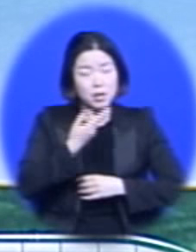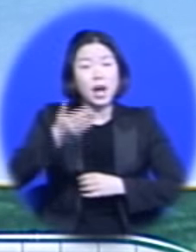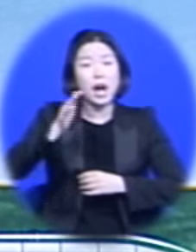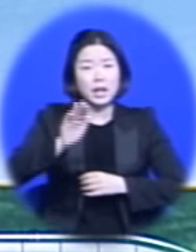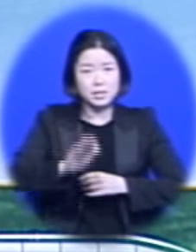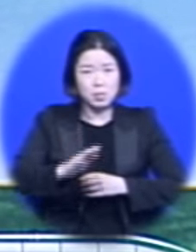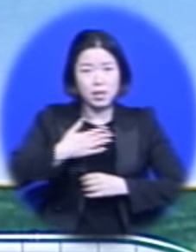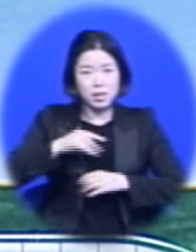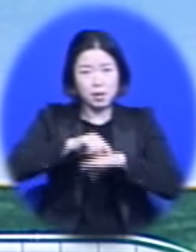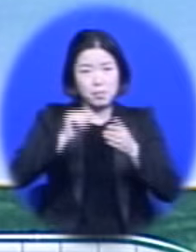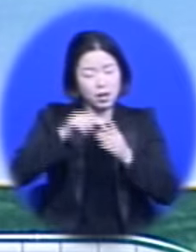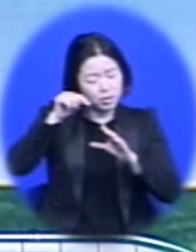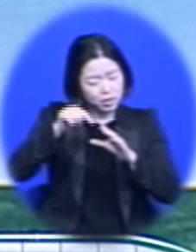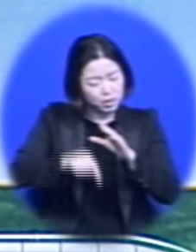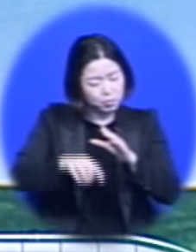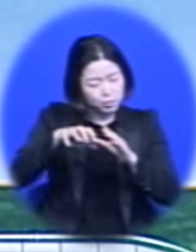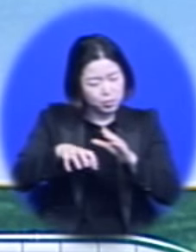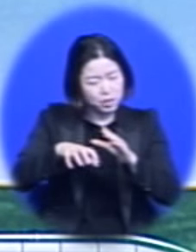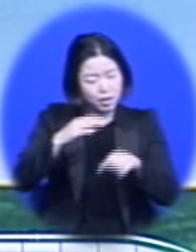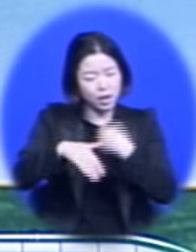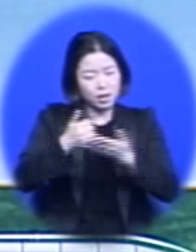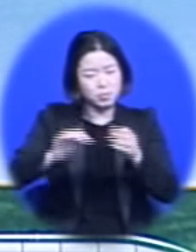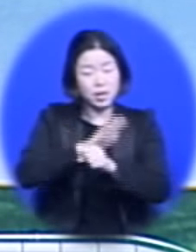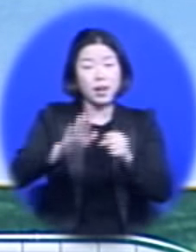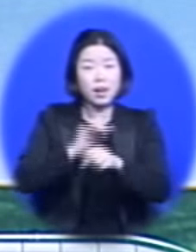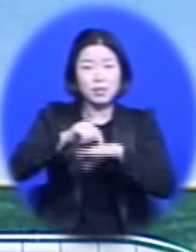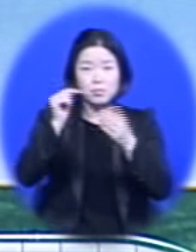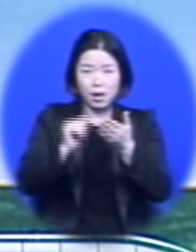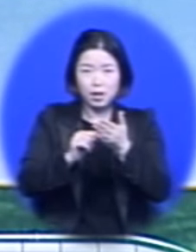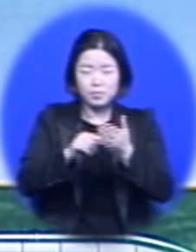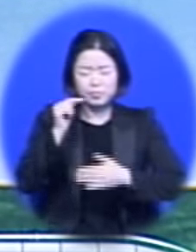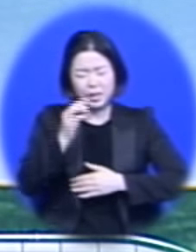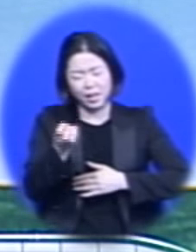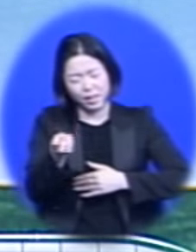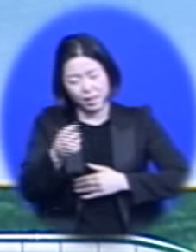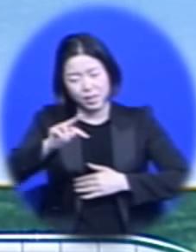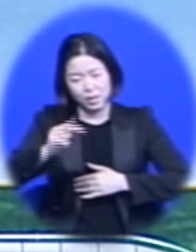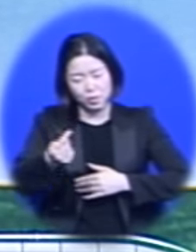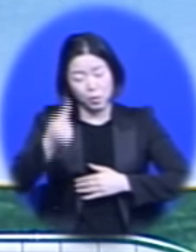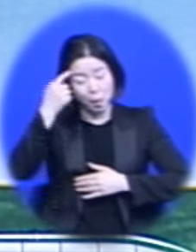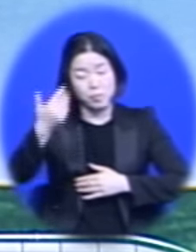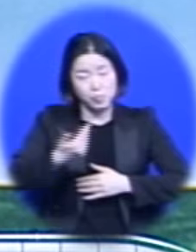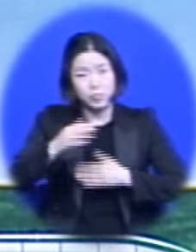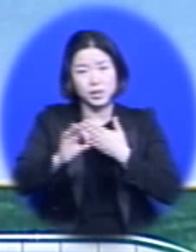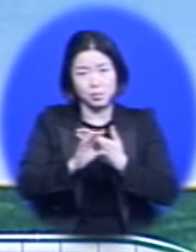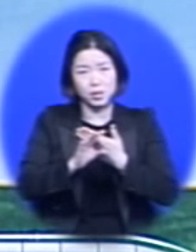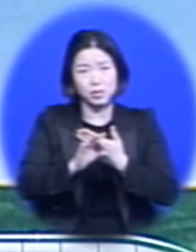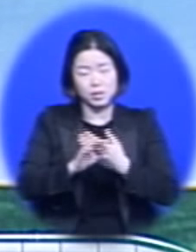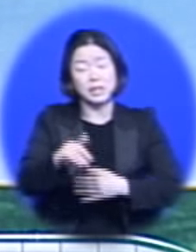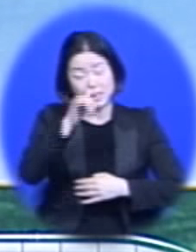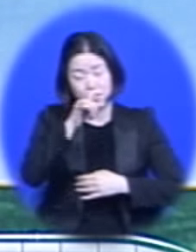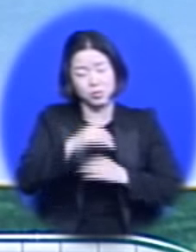마음 깊은 곳에는 하나님을 사랑하는 마음이 겨자씨만한 믿음이라도 있느냐고 물으시면